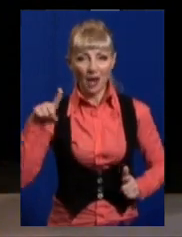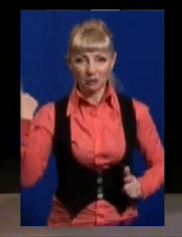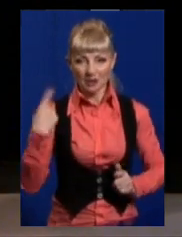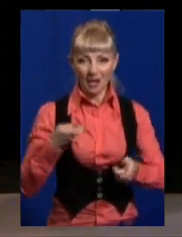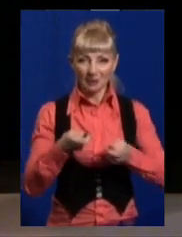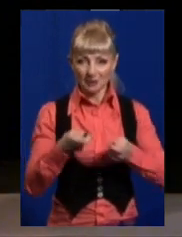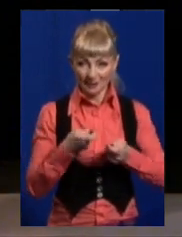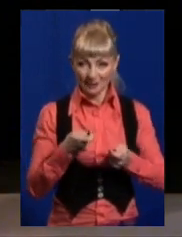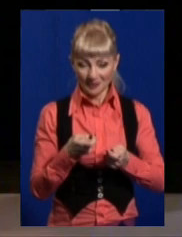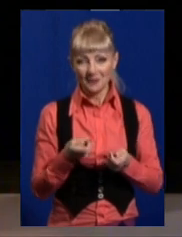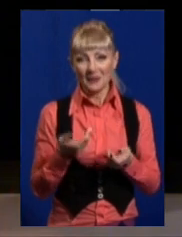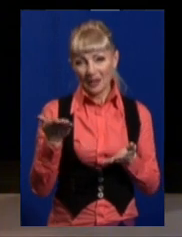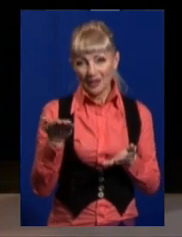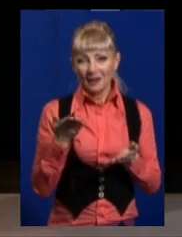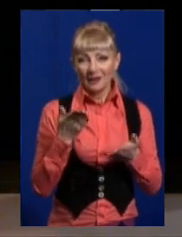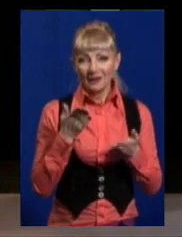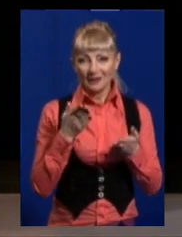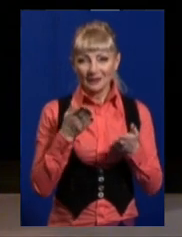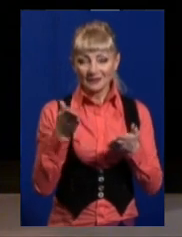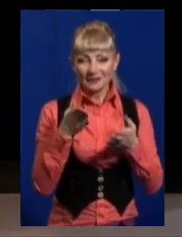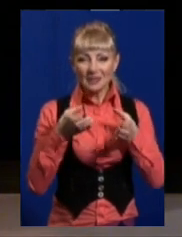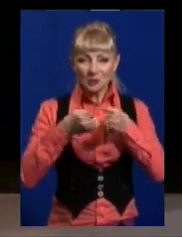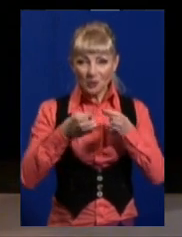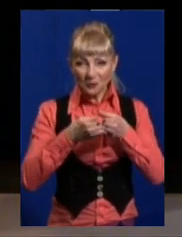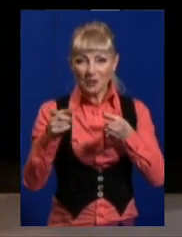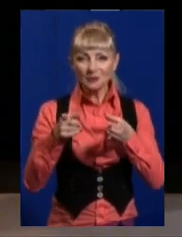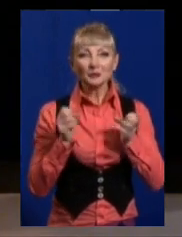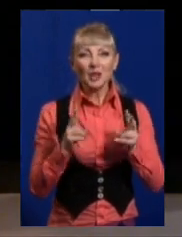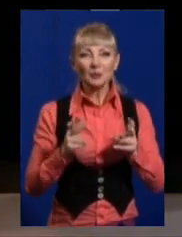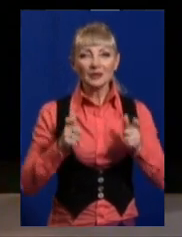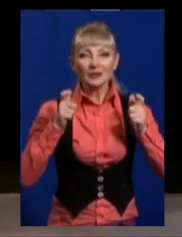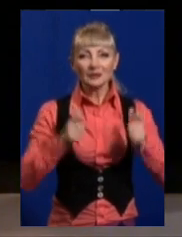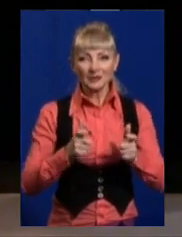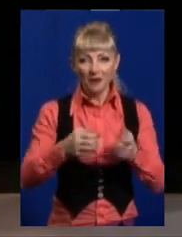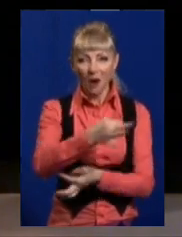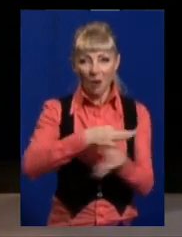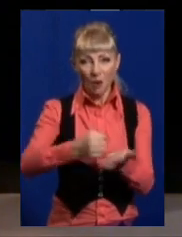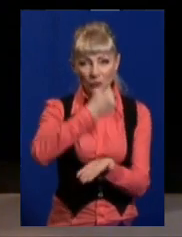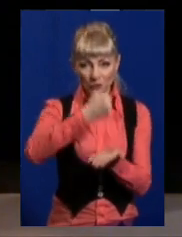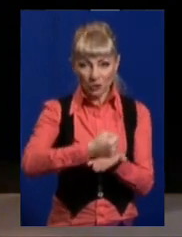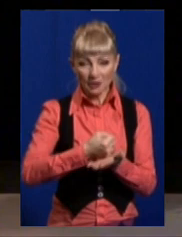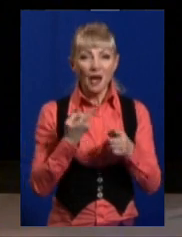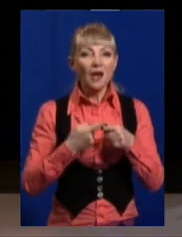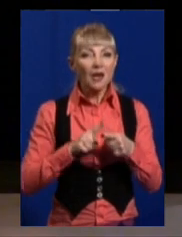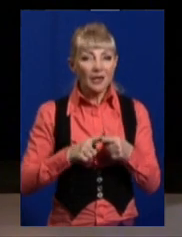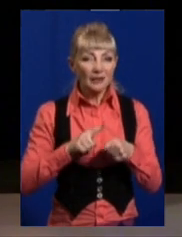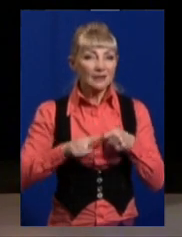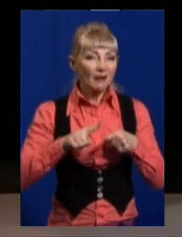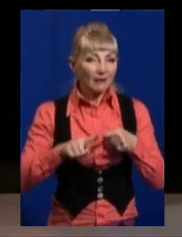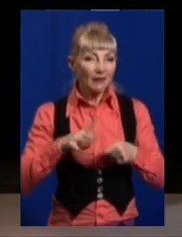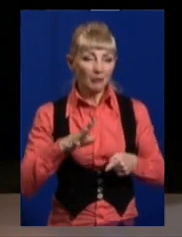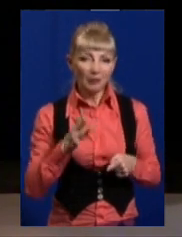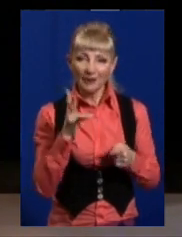адміністрація. Рада його певним чином своїм голосуванням погоджує. Так. Тому, безумовно, це було, скоріше, не об'єднання